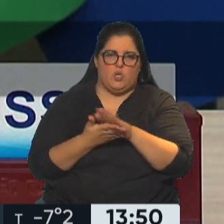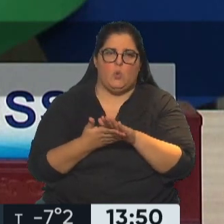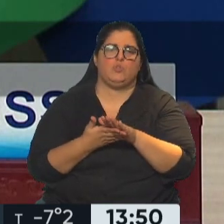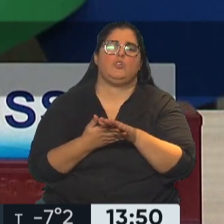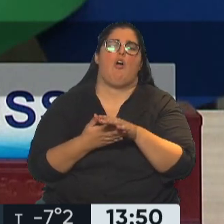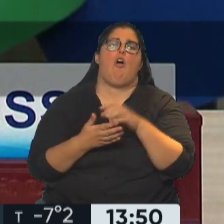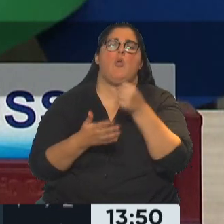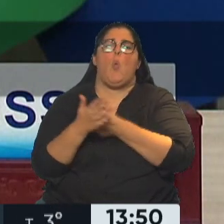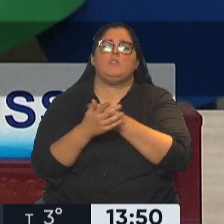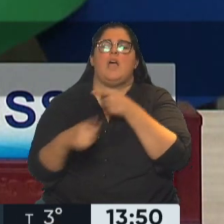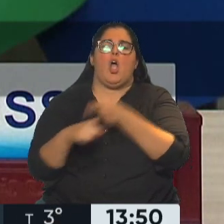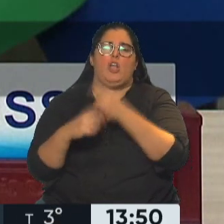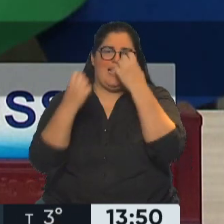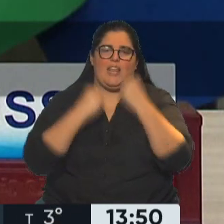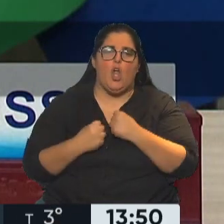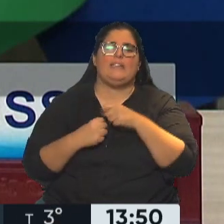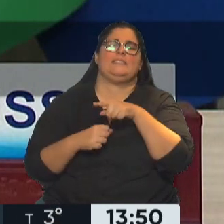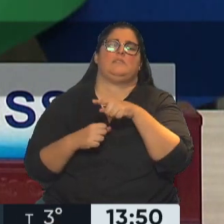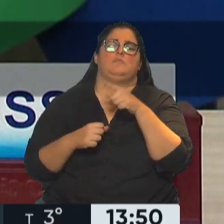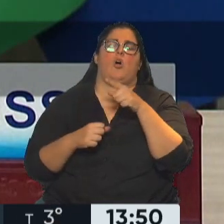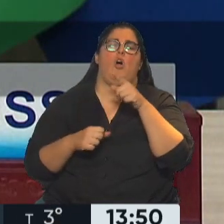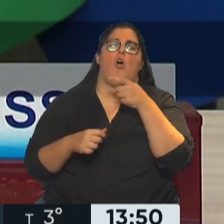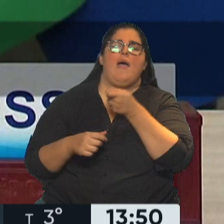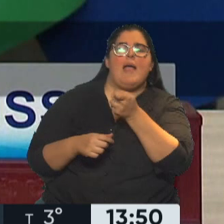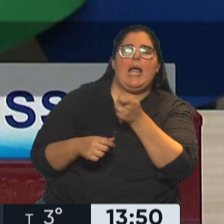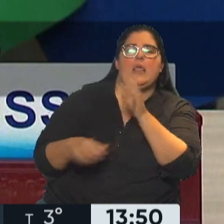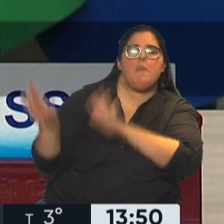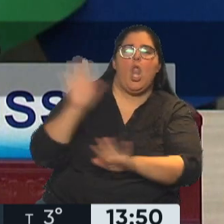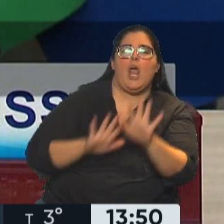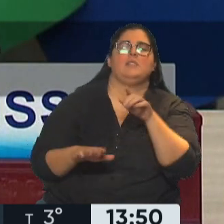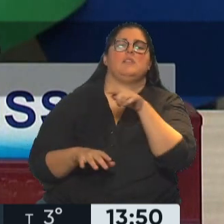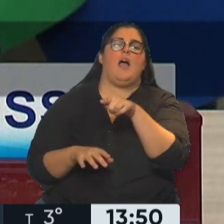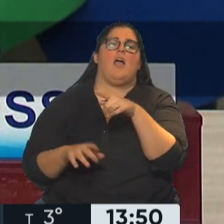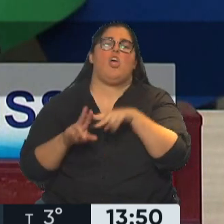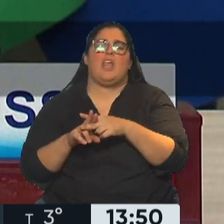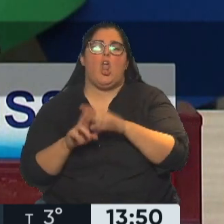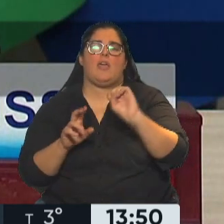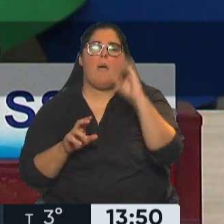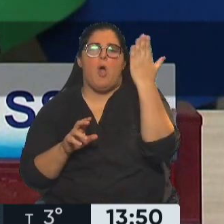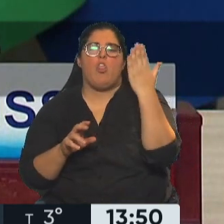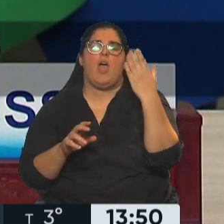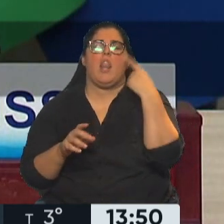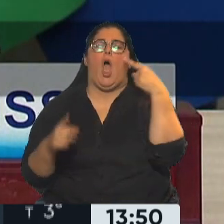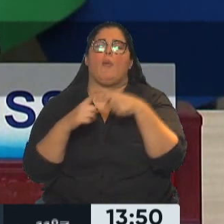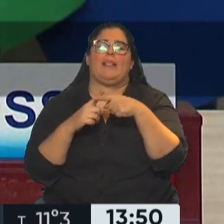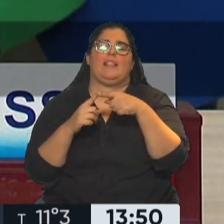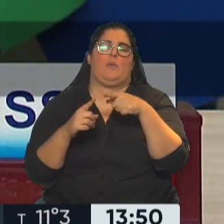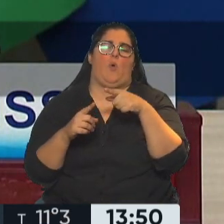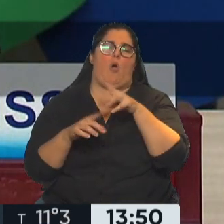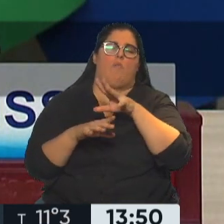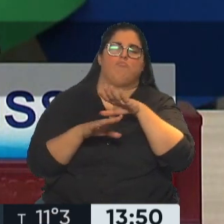борьба с терроризмом, организованной преступностью, включая криминальное использование новых технологий,